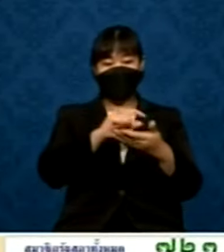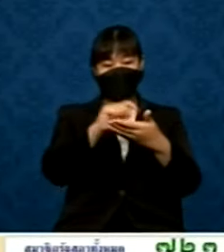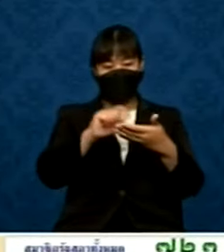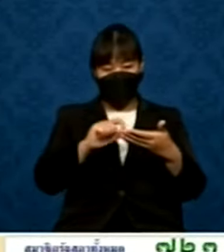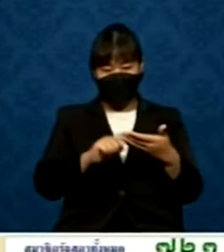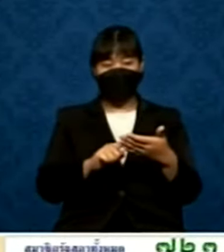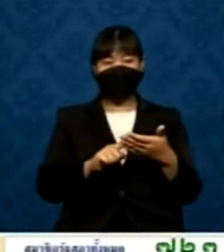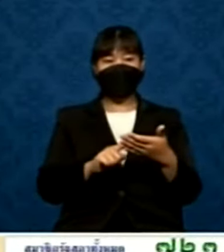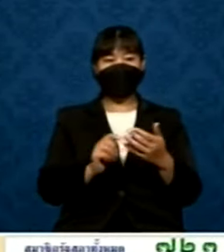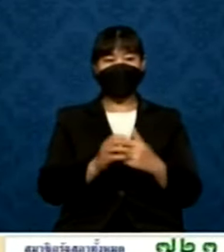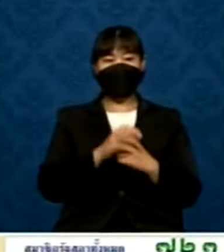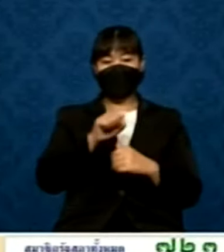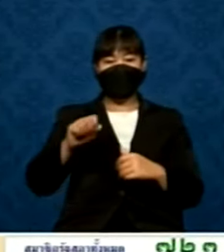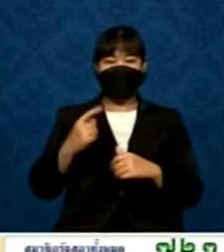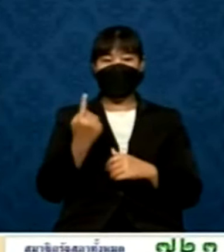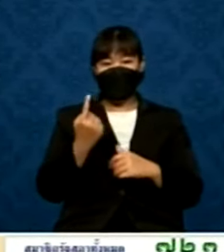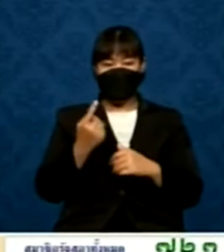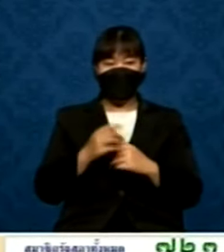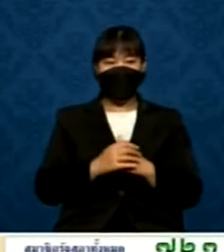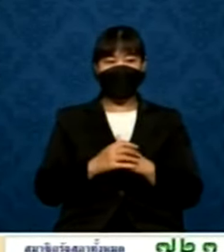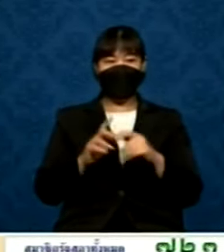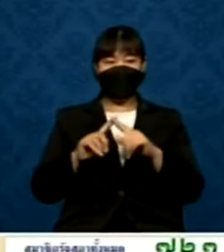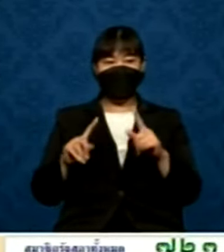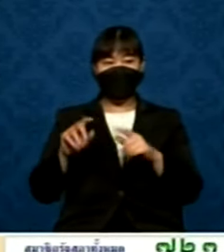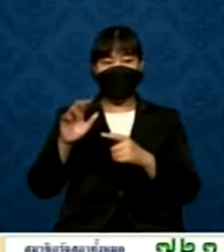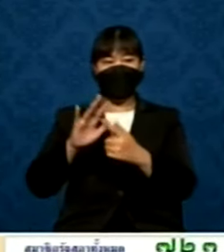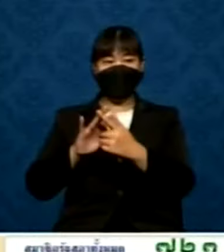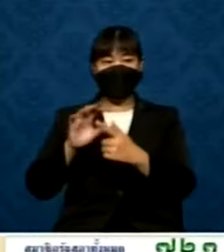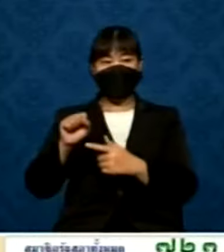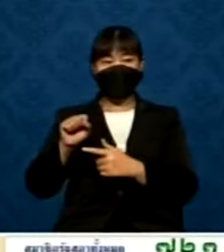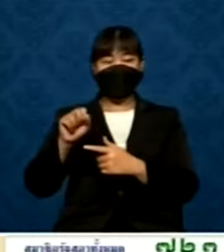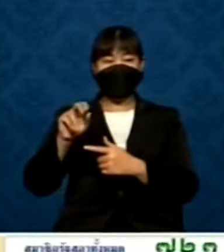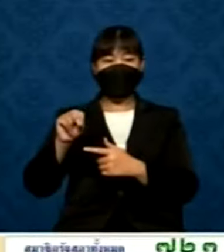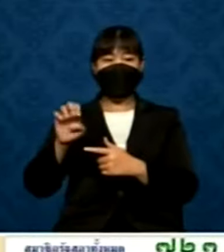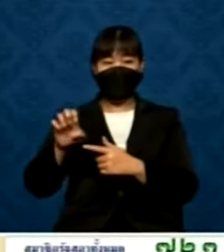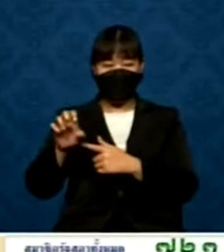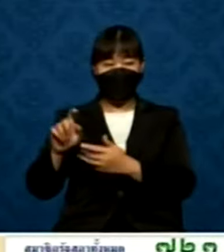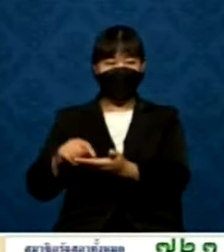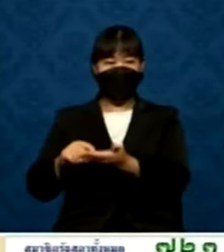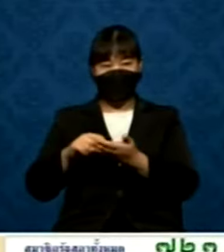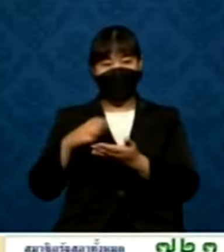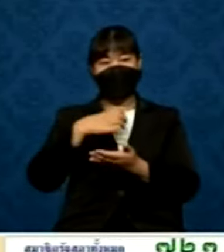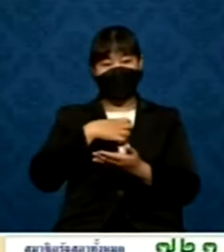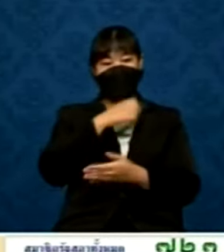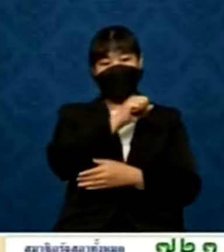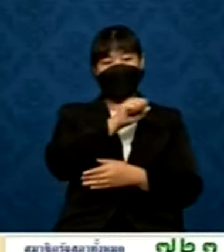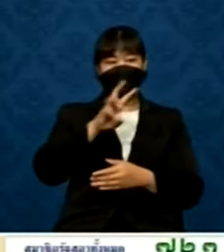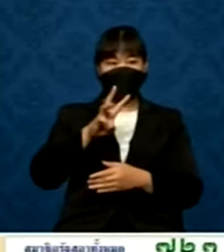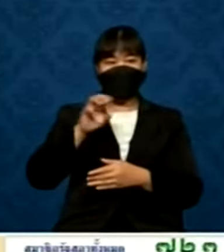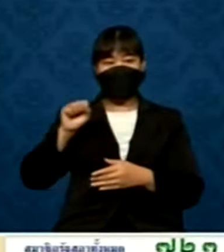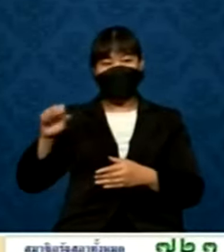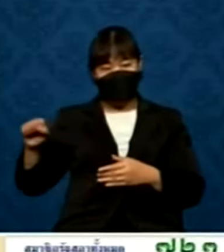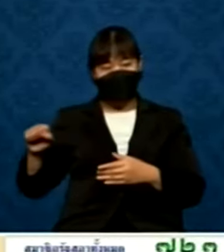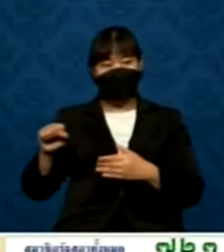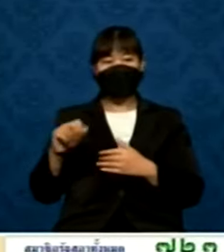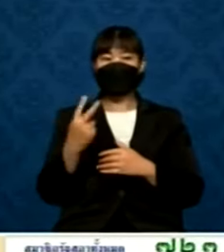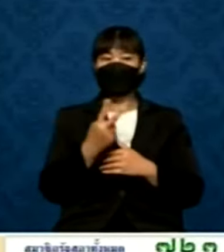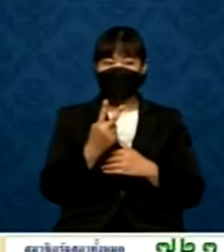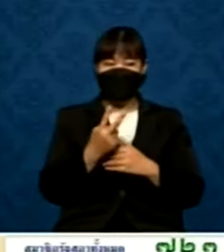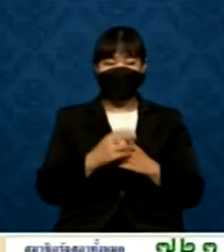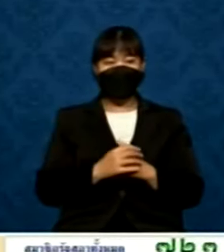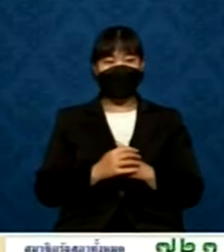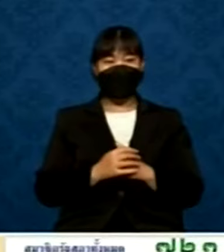สนอของท่านหม่อมราชวงศ์เสนีประโมทที่อยากเห็นประเทศไทยมี2สภานั่นจึงเป็นที่มาของพฤทธิสภาดังนั้นเนี่ยถ้าเราลองดูงานเขียน